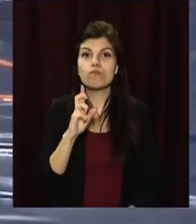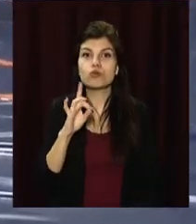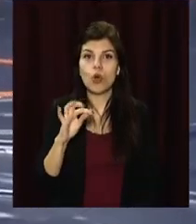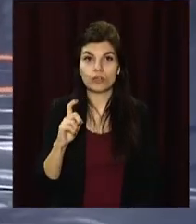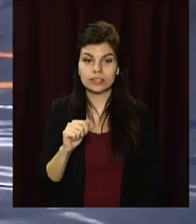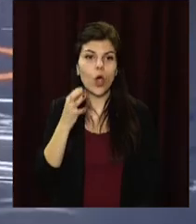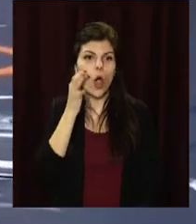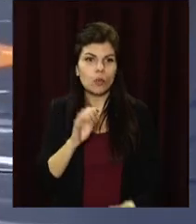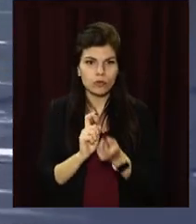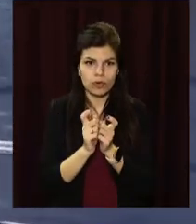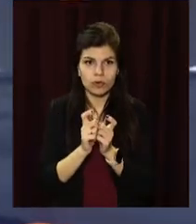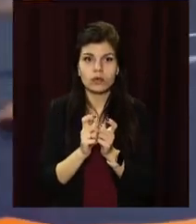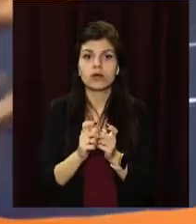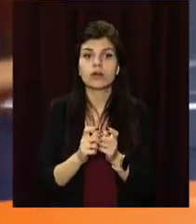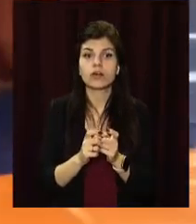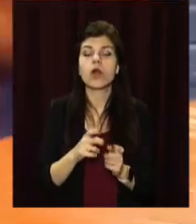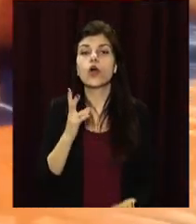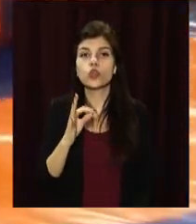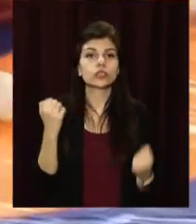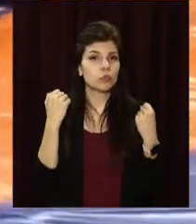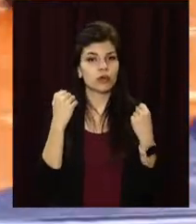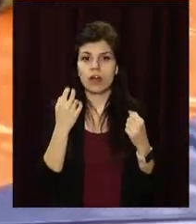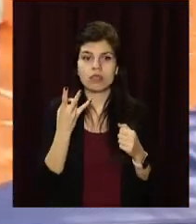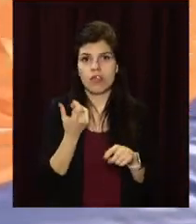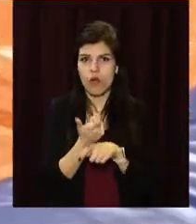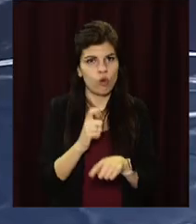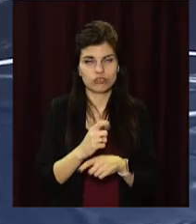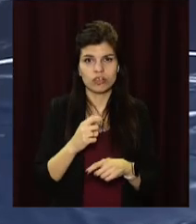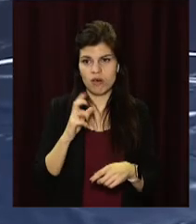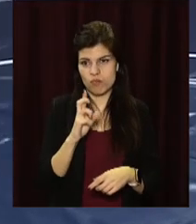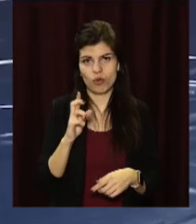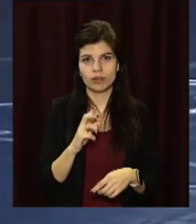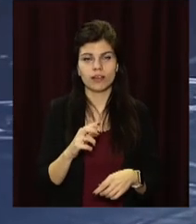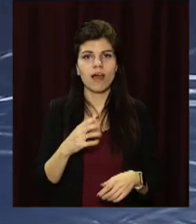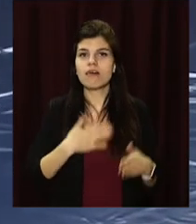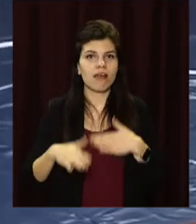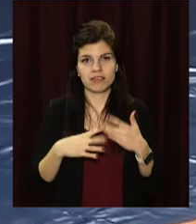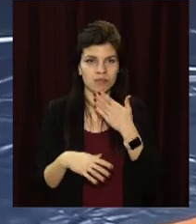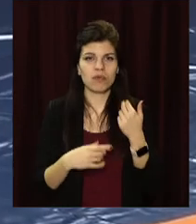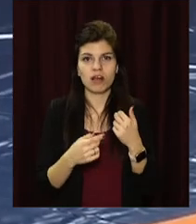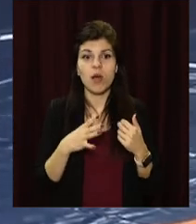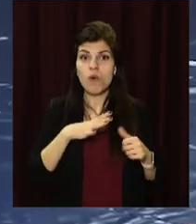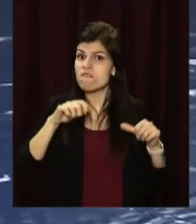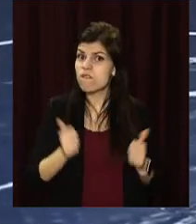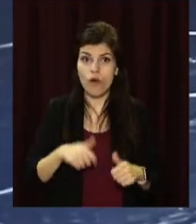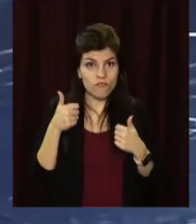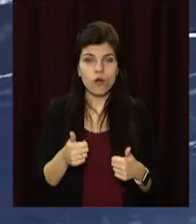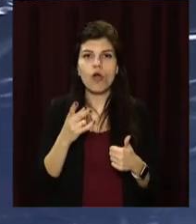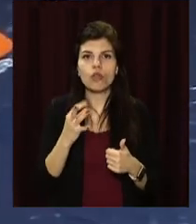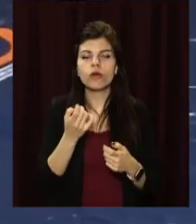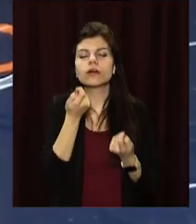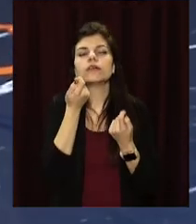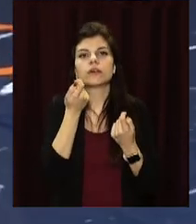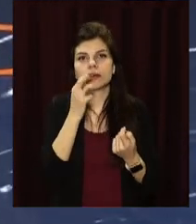борець переміг достроково. Проте спортсмен не дуже зрадів бронзовій медалі. Зізнається, був у гарній формі, але припустився